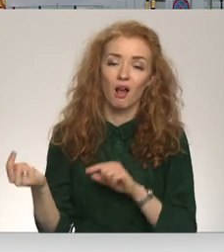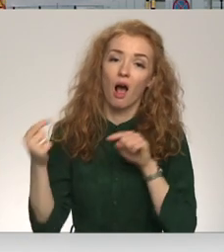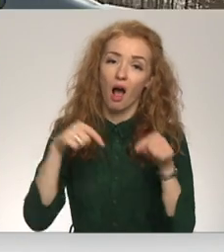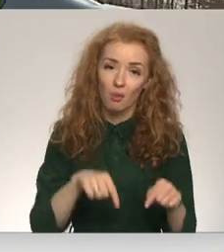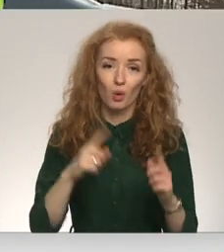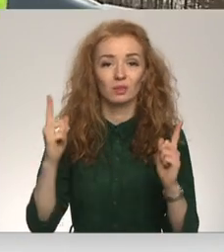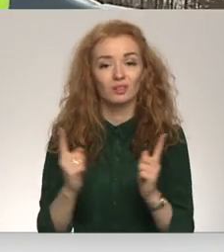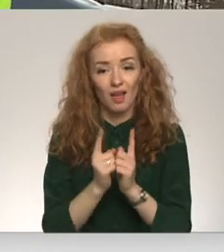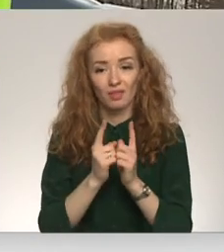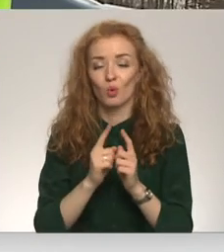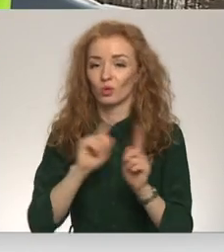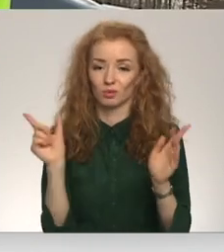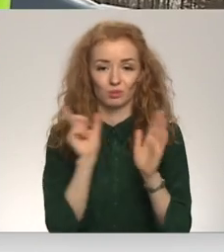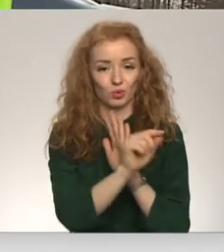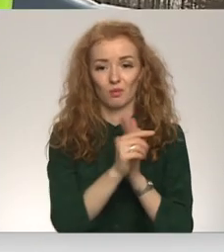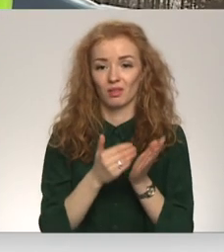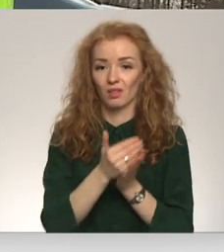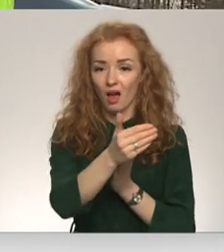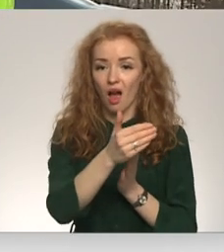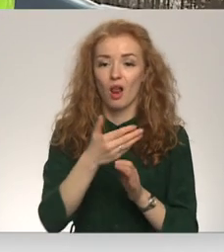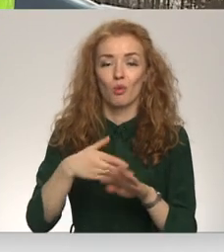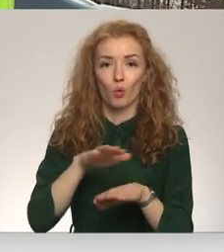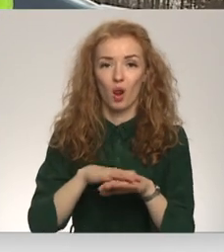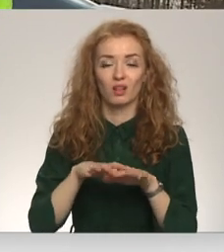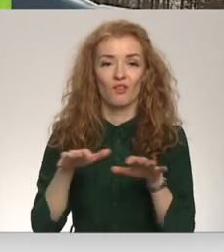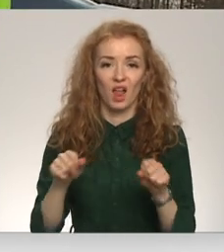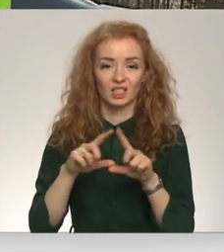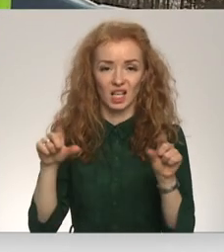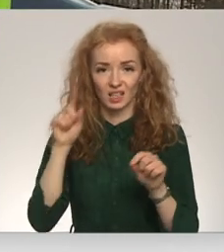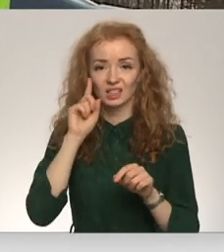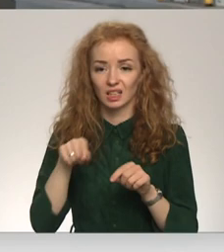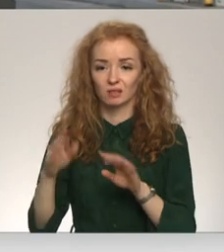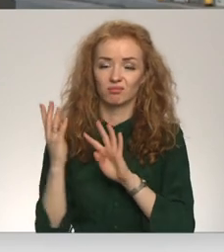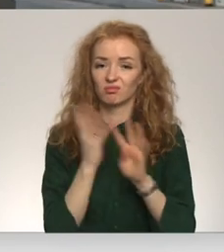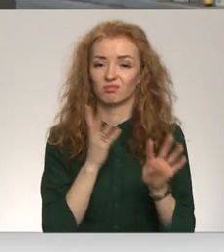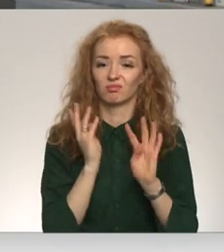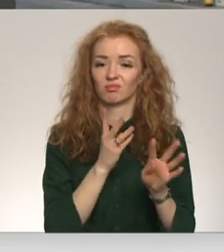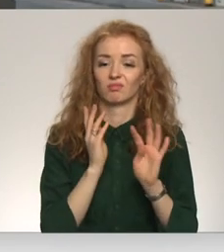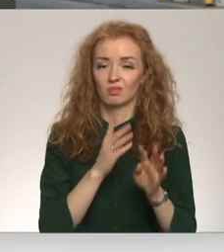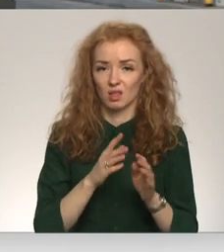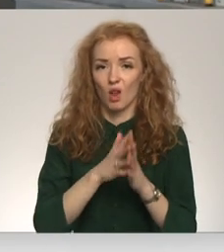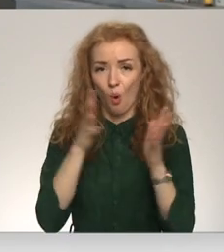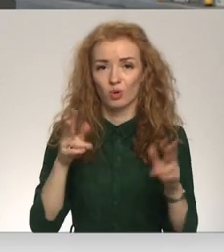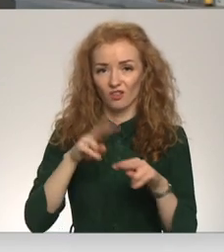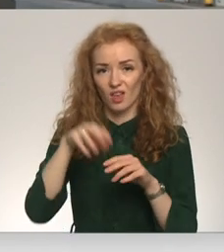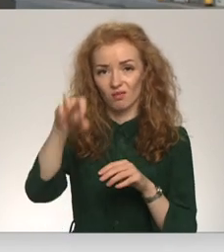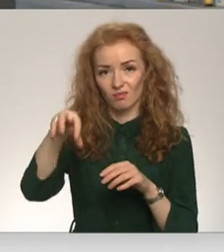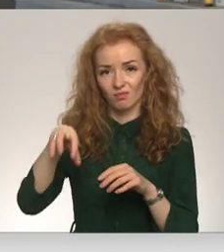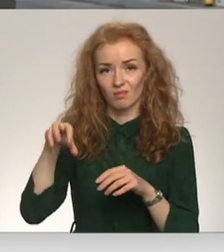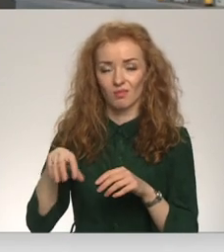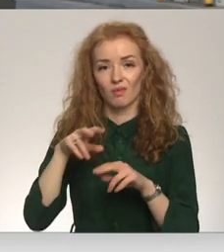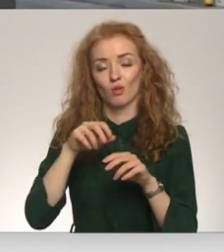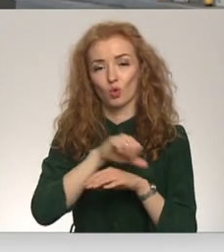satieks un aizbrauc tālāk. Bet Polijas varas iestādes, zinot, ka šī plūsma turpināsies, vairākās vietās pie dažādiem robežu punktiem sāk